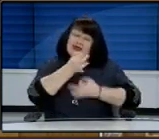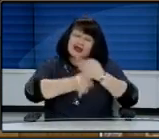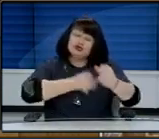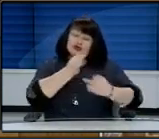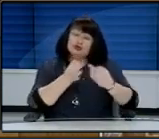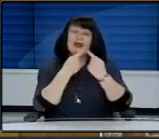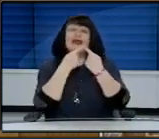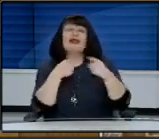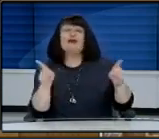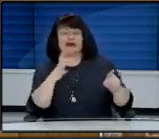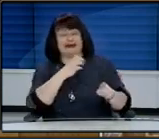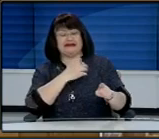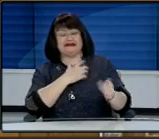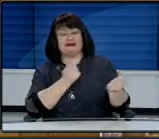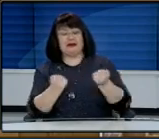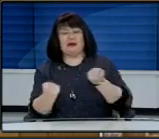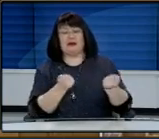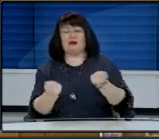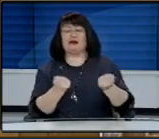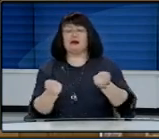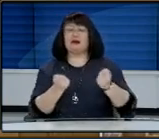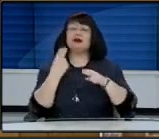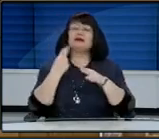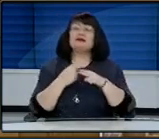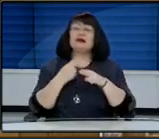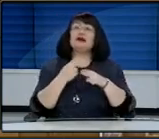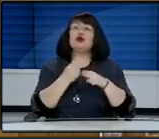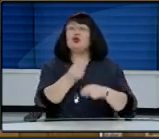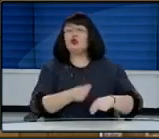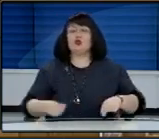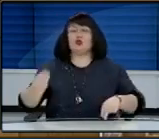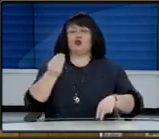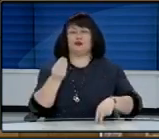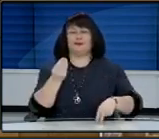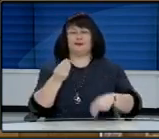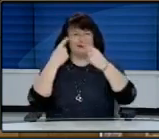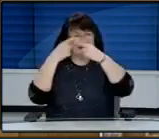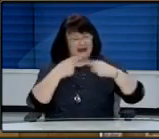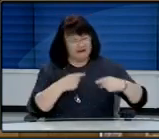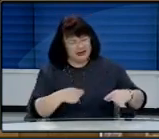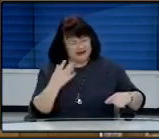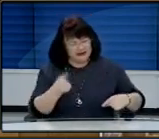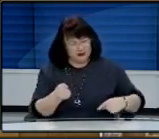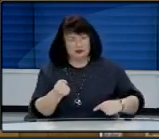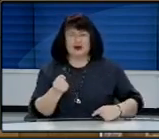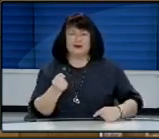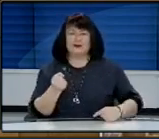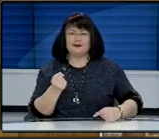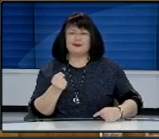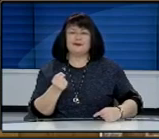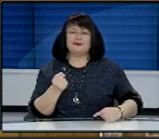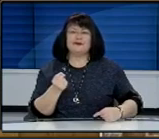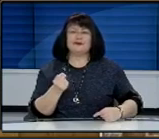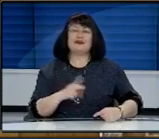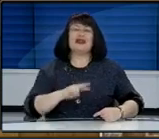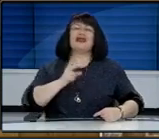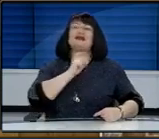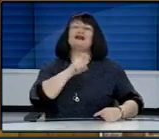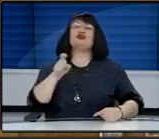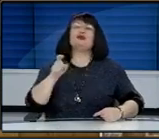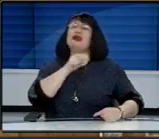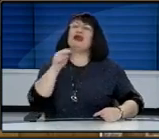Διαφορές στρατηγικής, που ίσως είναι σημαντικότερες από τις διαφορές μας κατά κάποια δισεκατομμύρια